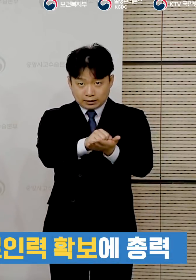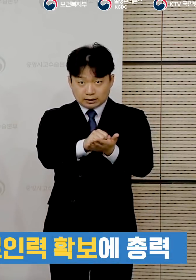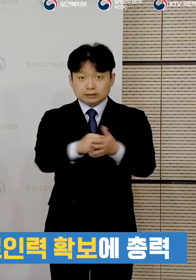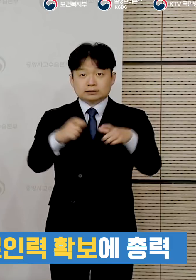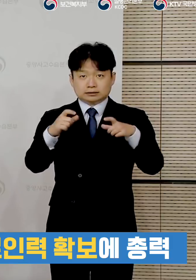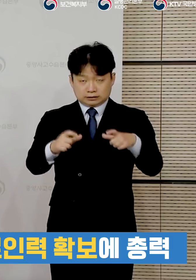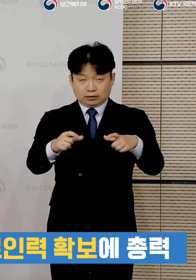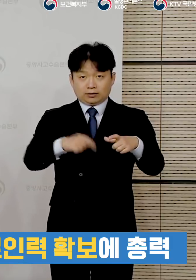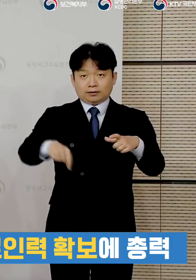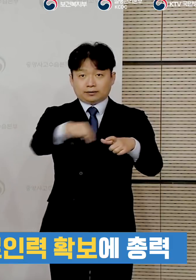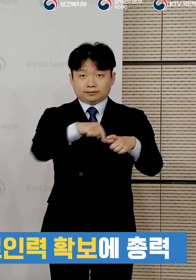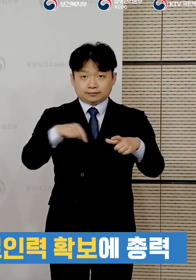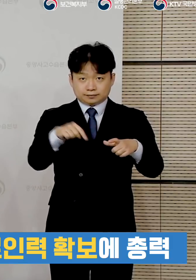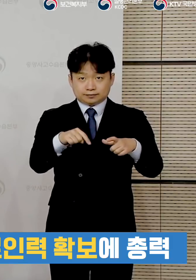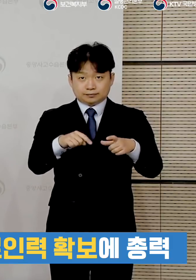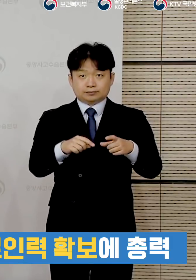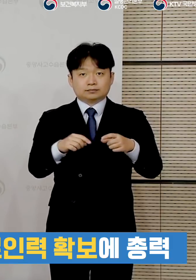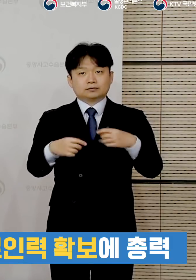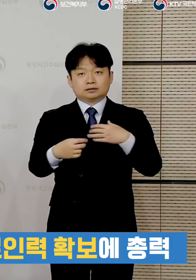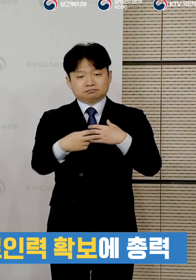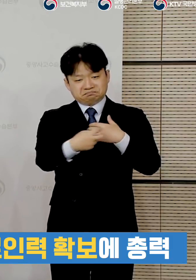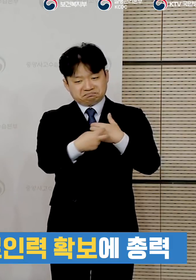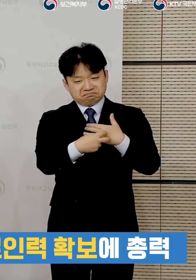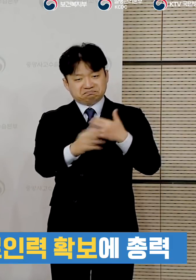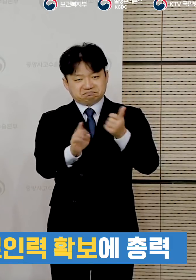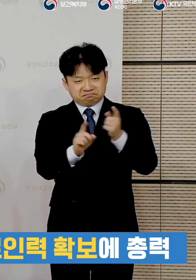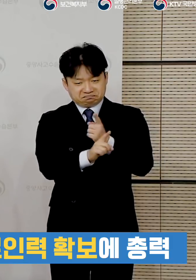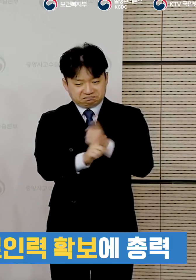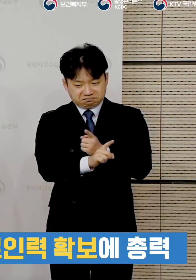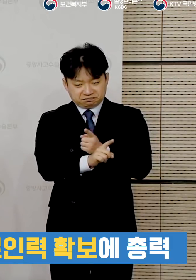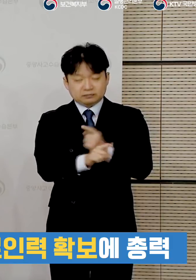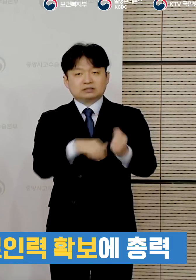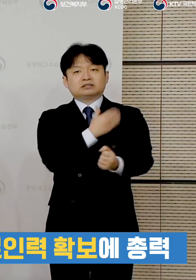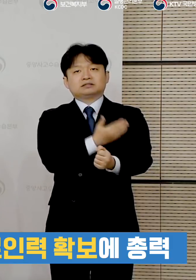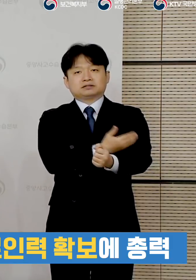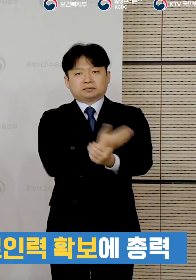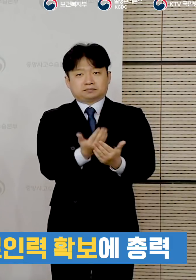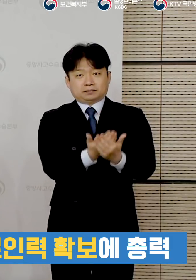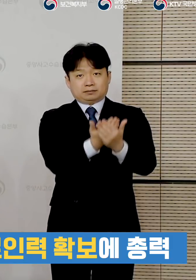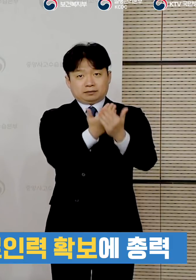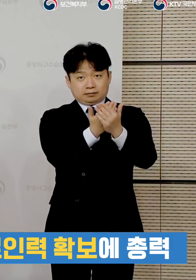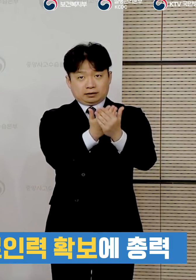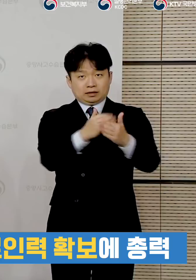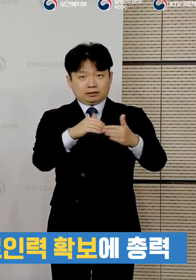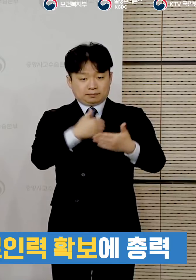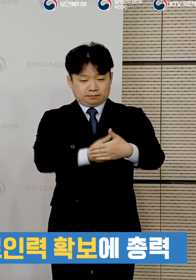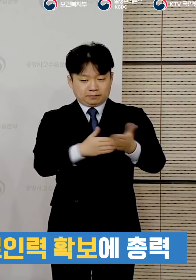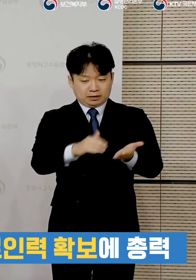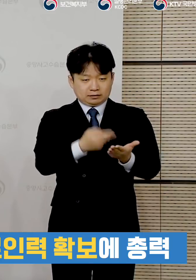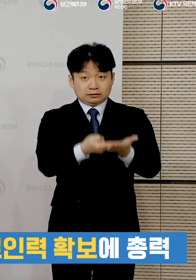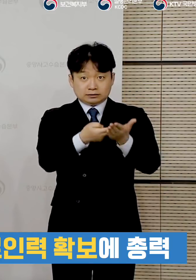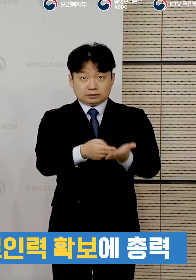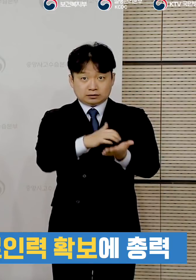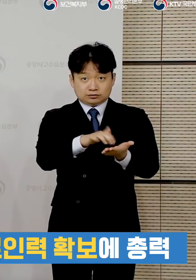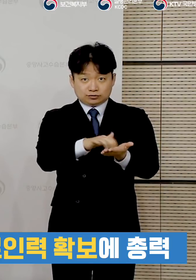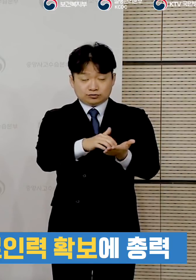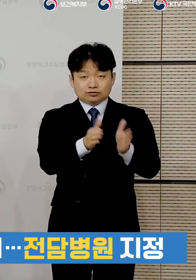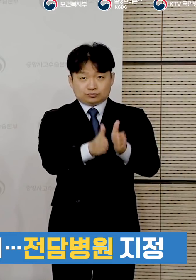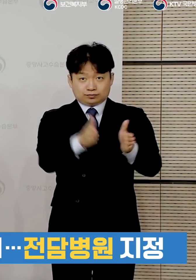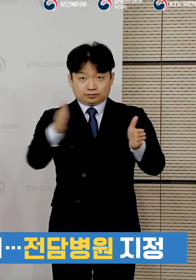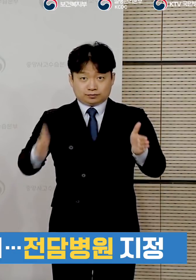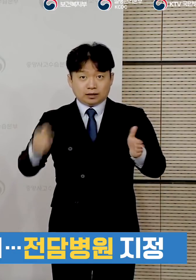지역 자체의 그 진료 역량을 극대화하는 방향, 그리고 병상과 인력을 확보하는 방향으로 노력을 하고, 그